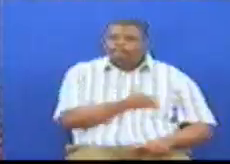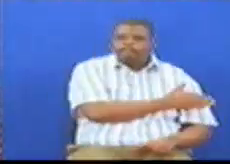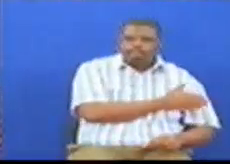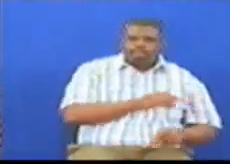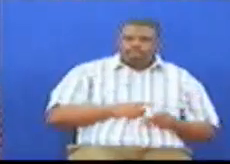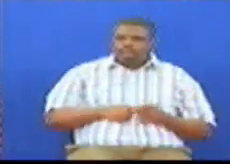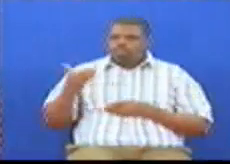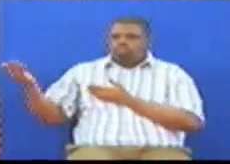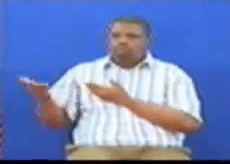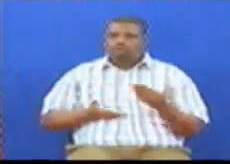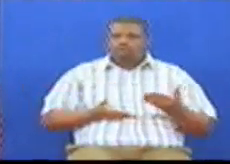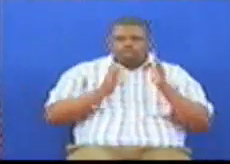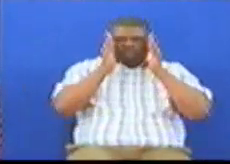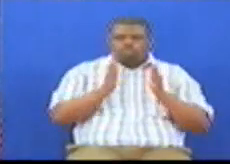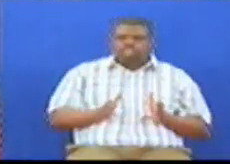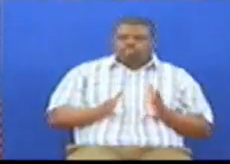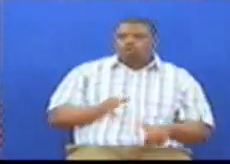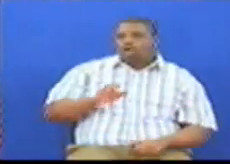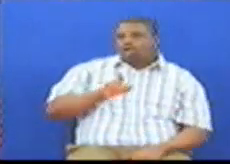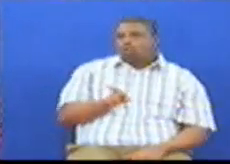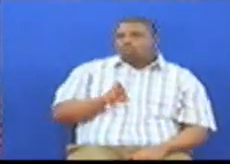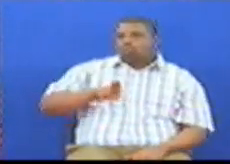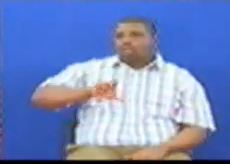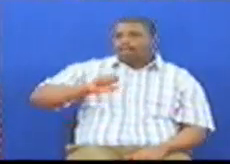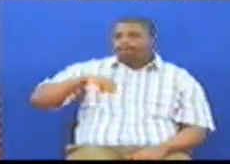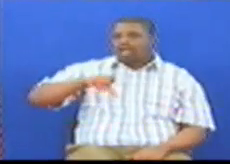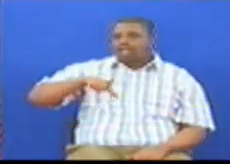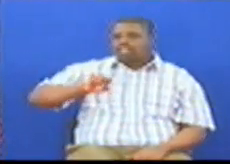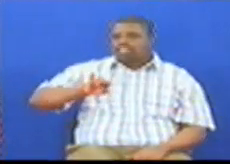Na Mheshimiwa Saif Hamis Gulamali.